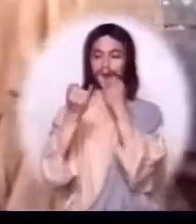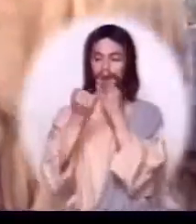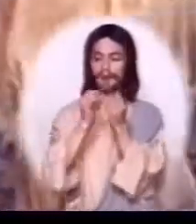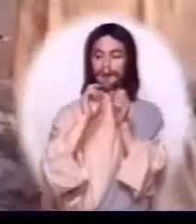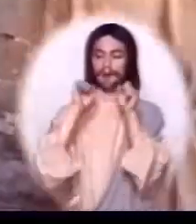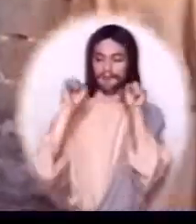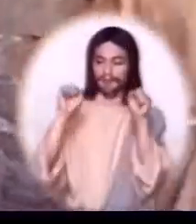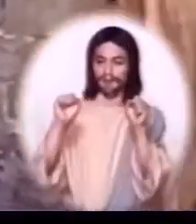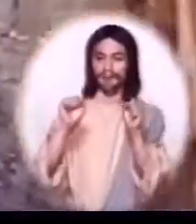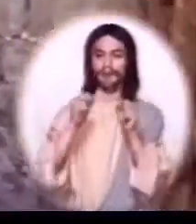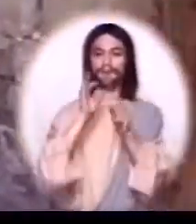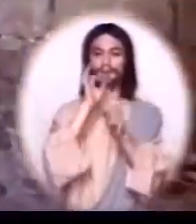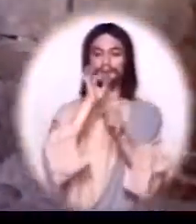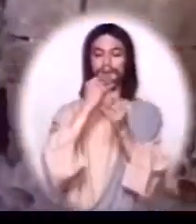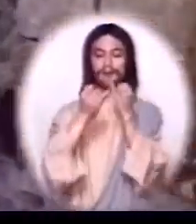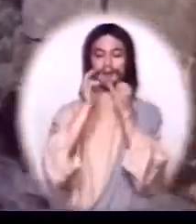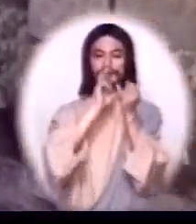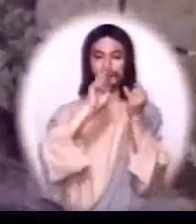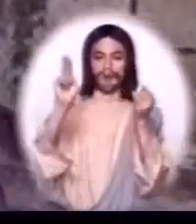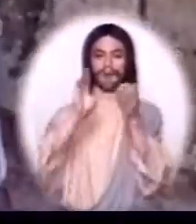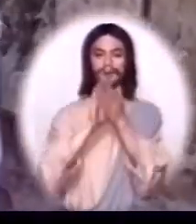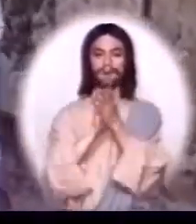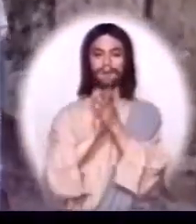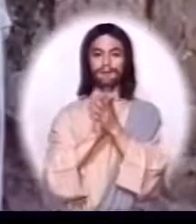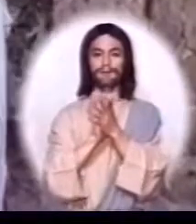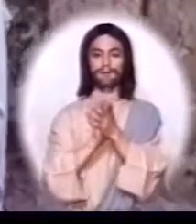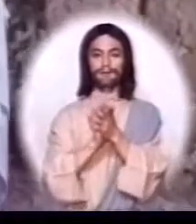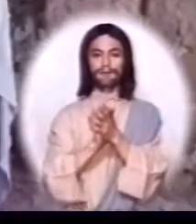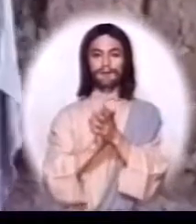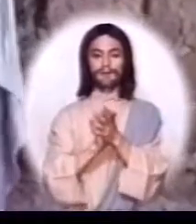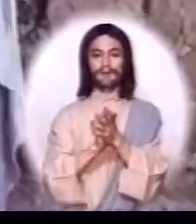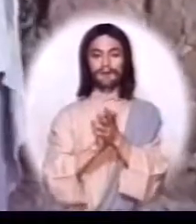마리아! 마리아야!